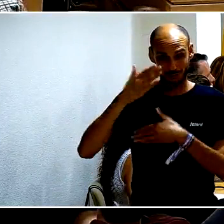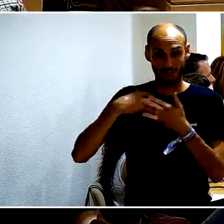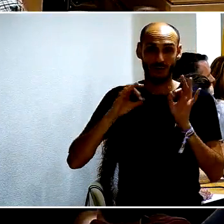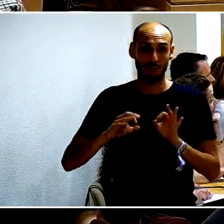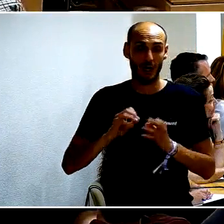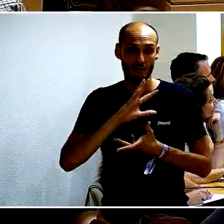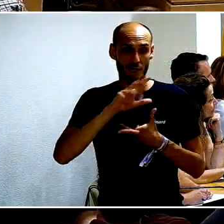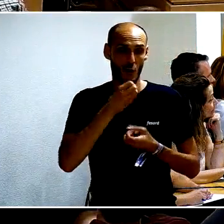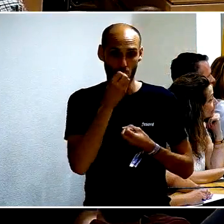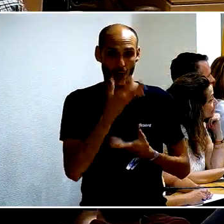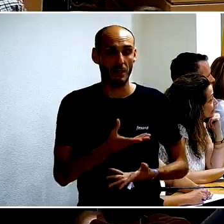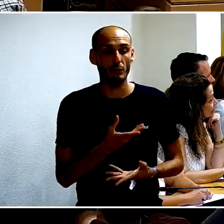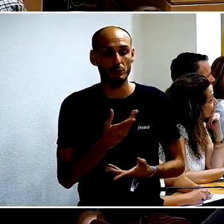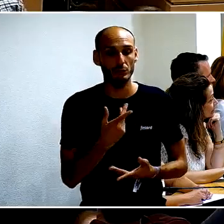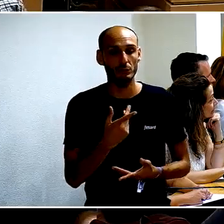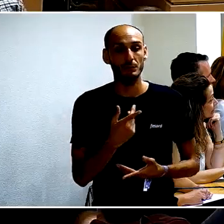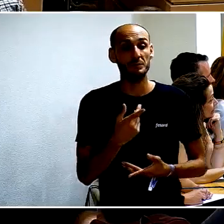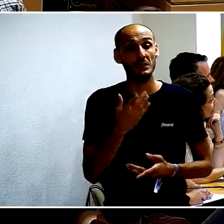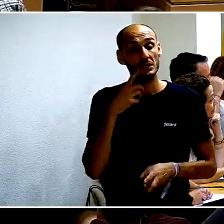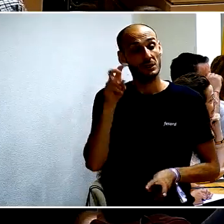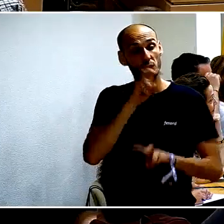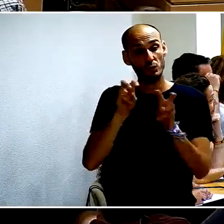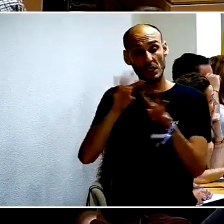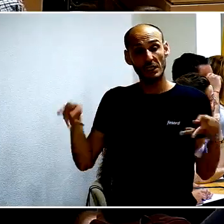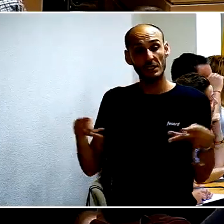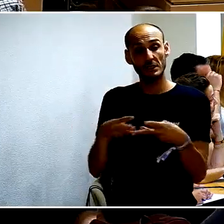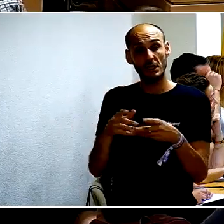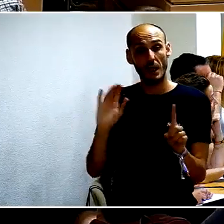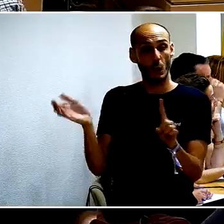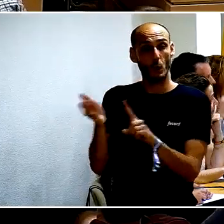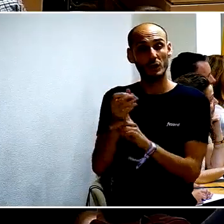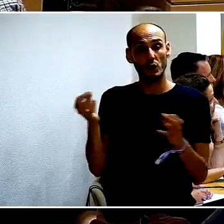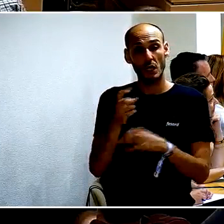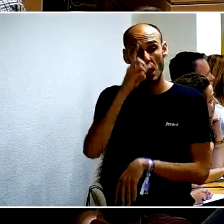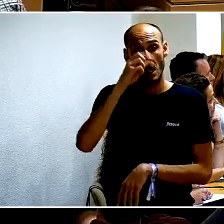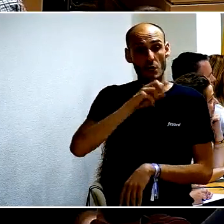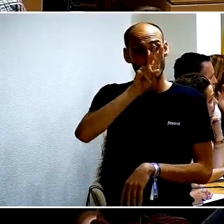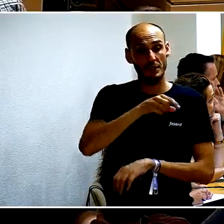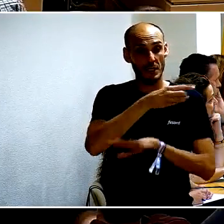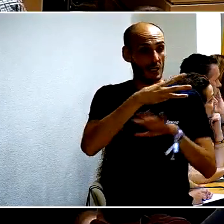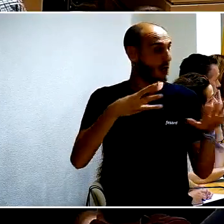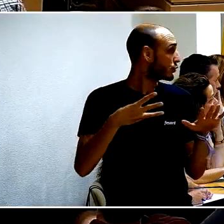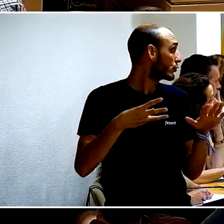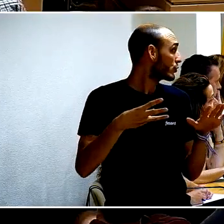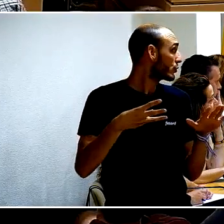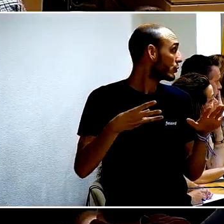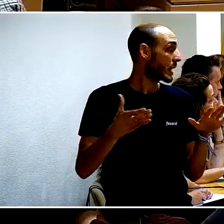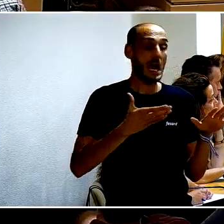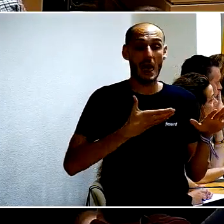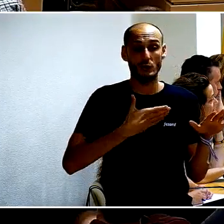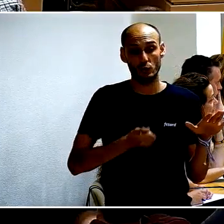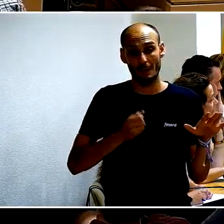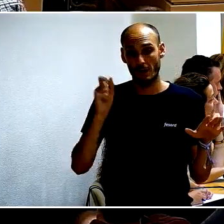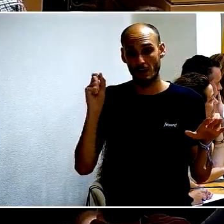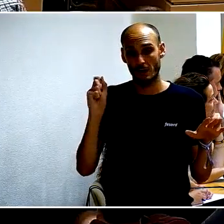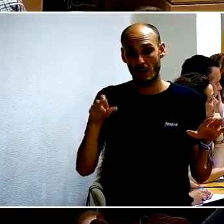bona, fent una simple búsqueda en internet trobe que en l'any 2018 l'Ajuntament de Paiporta, amb